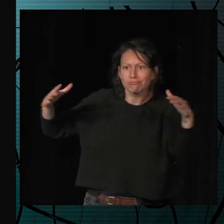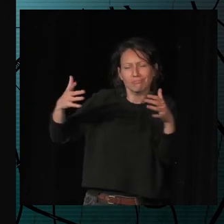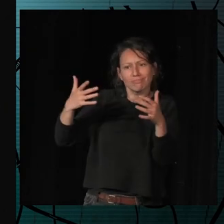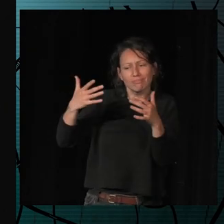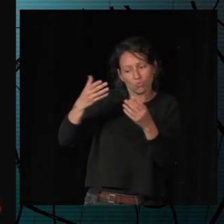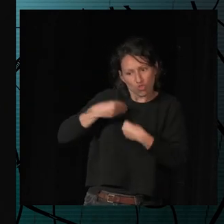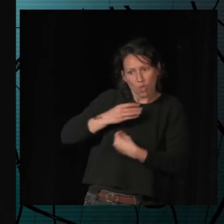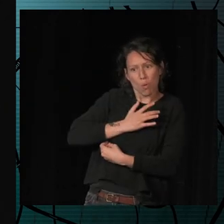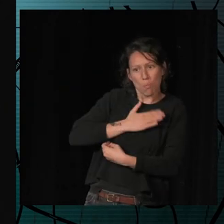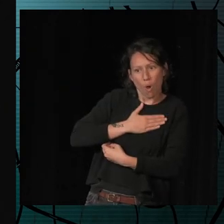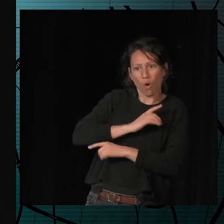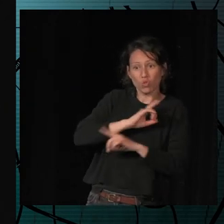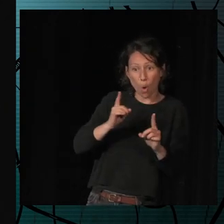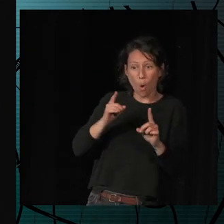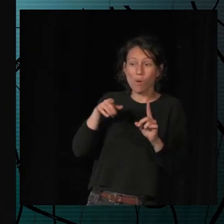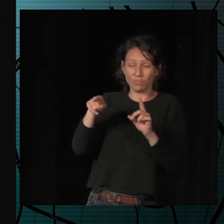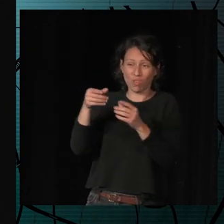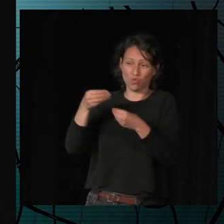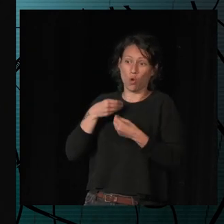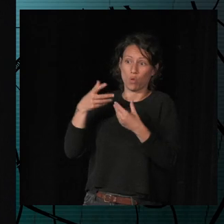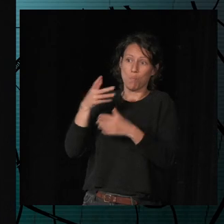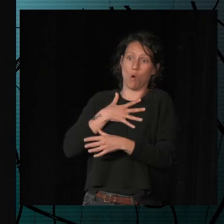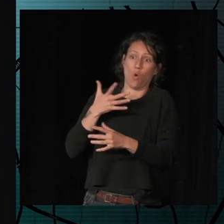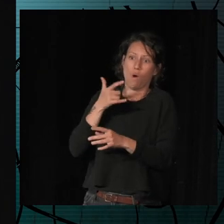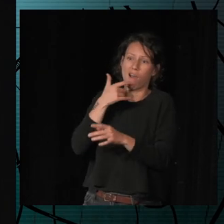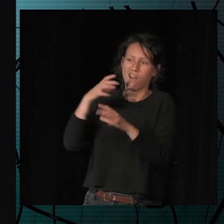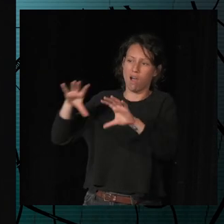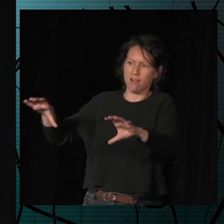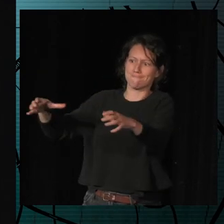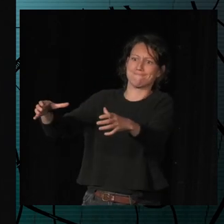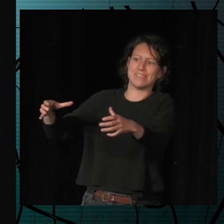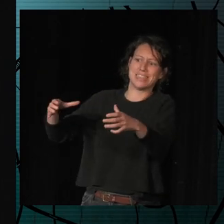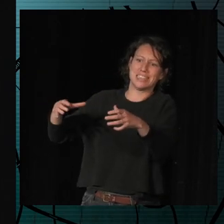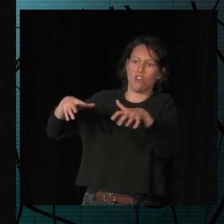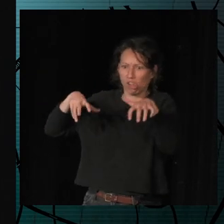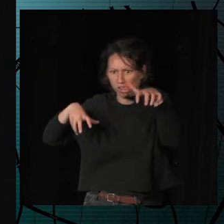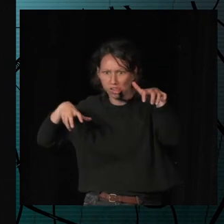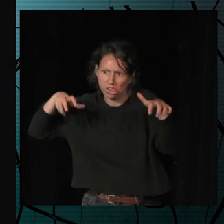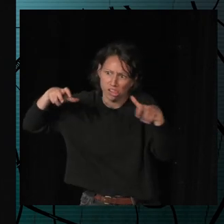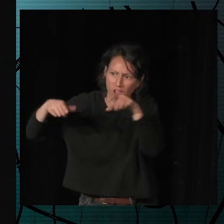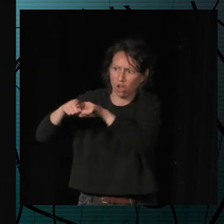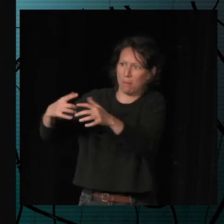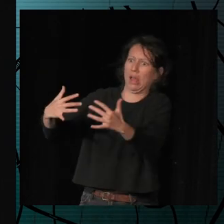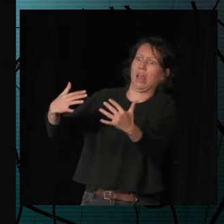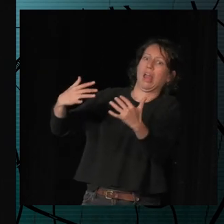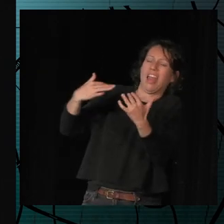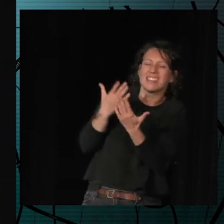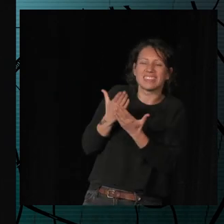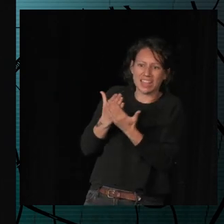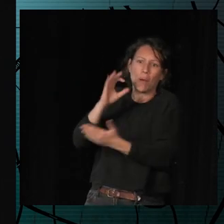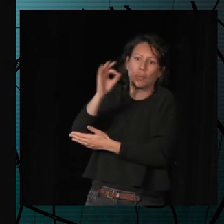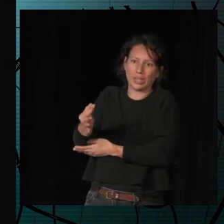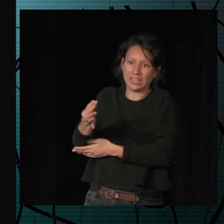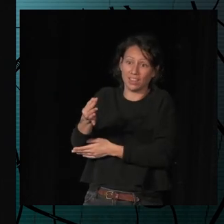hordes des espaces remplis de zombies mais en réalité il y a une rythmique qui est installée par le jeu d'ouverture et d'enfermement des espaces de